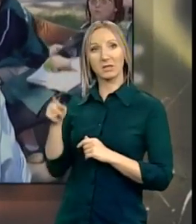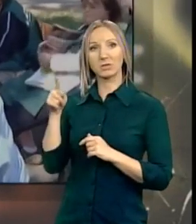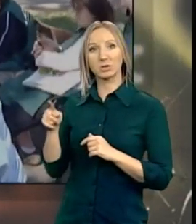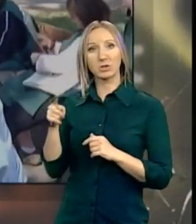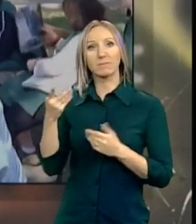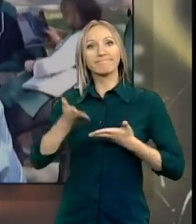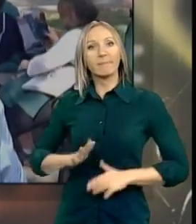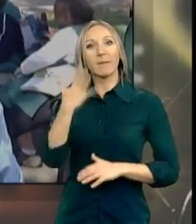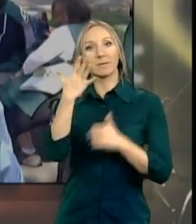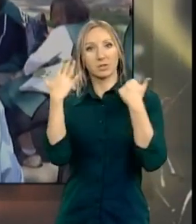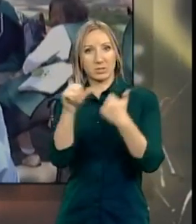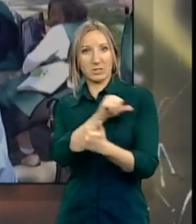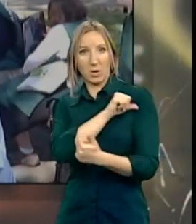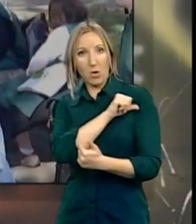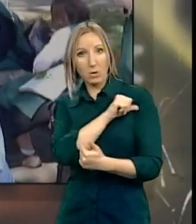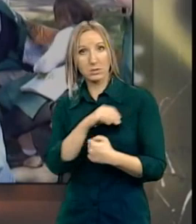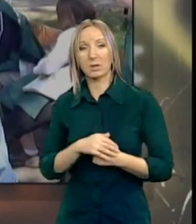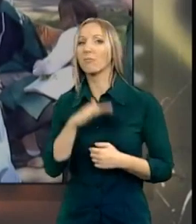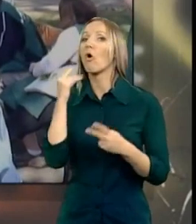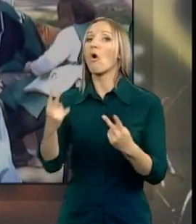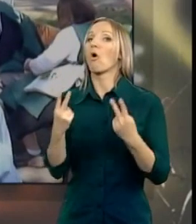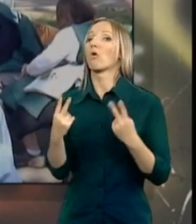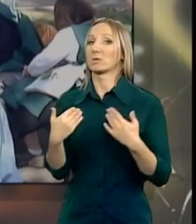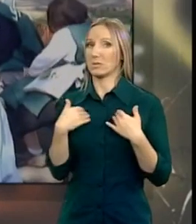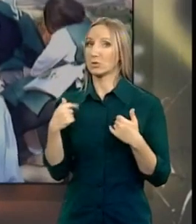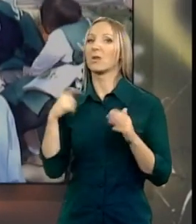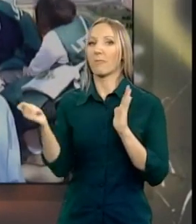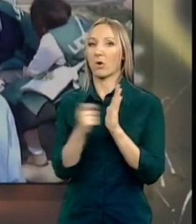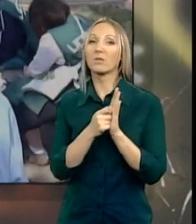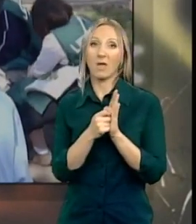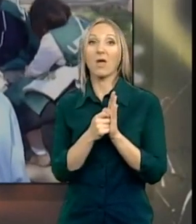sa 56. Da, što prije znači, kako prodaj to u ulici lice.